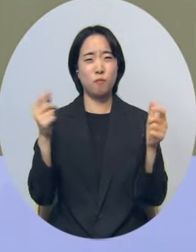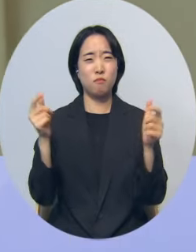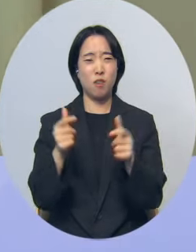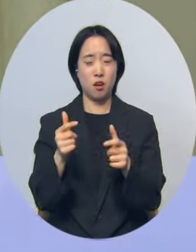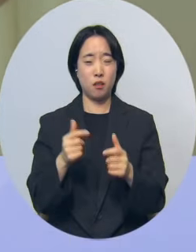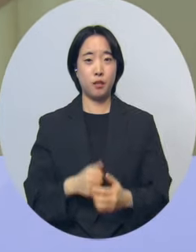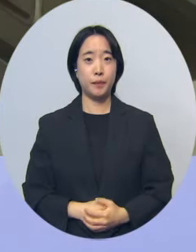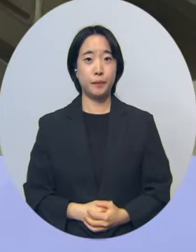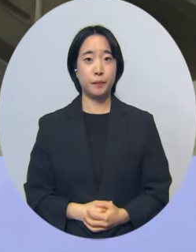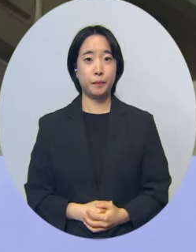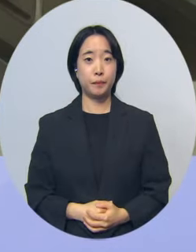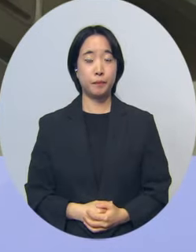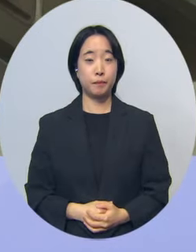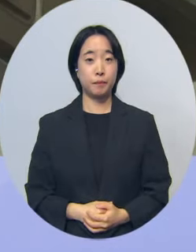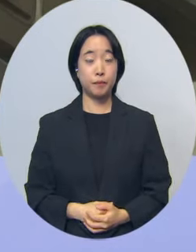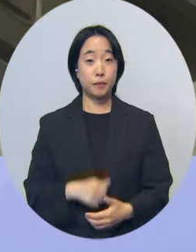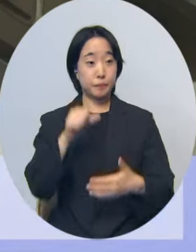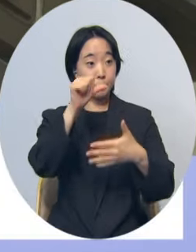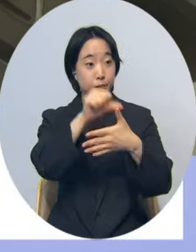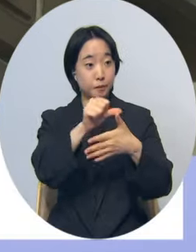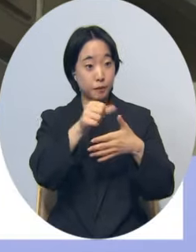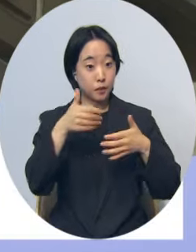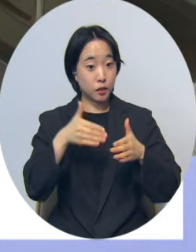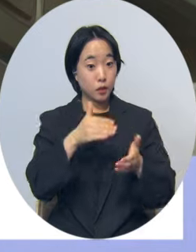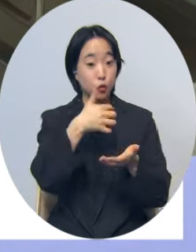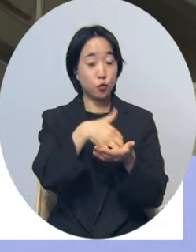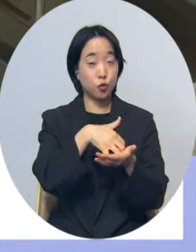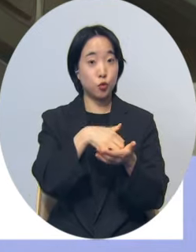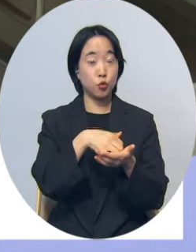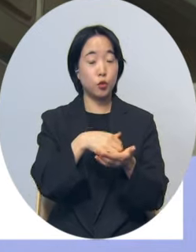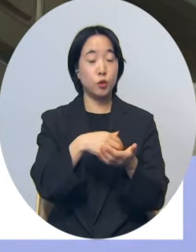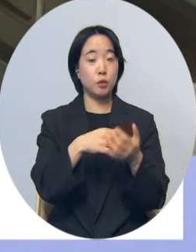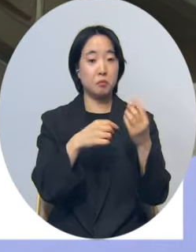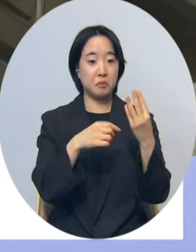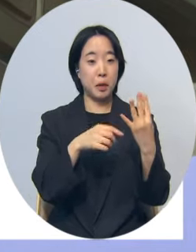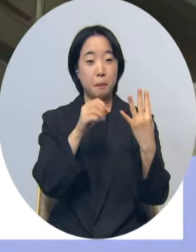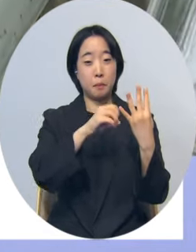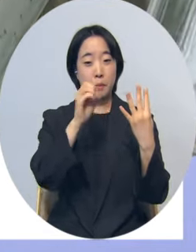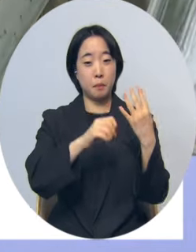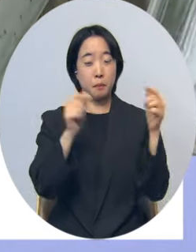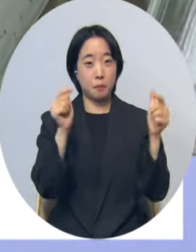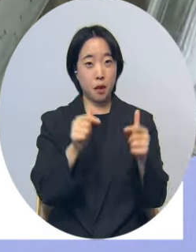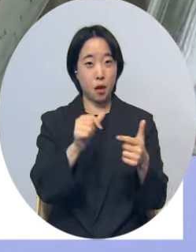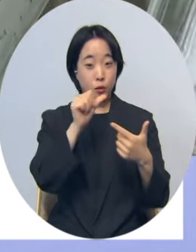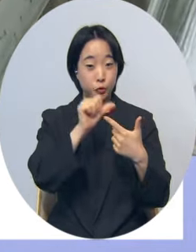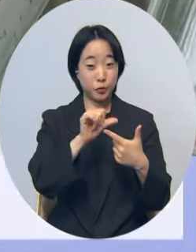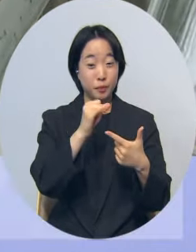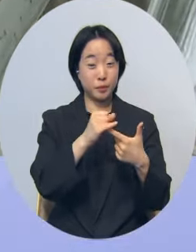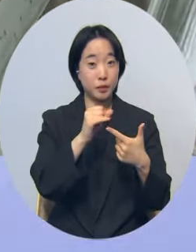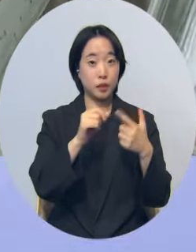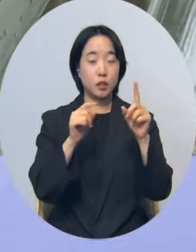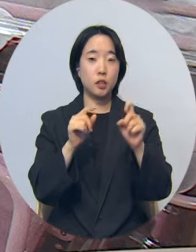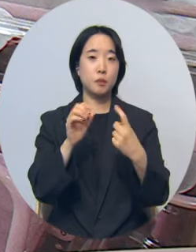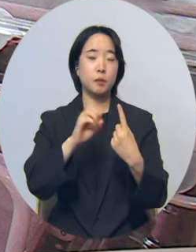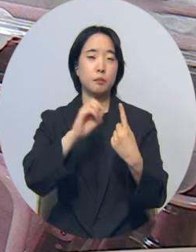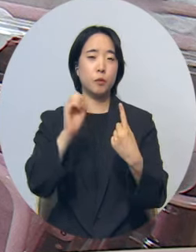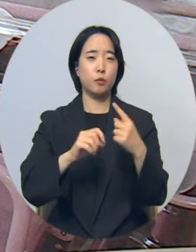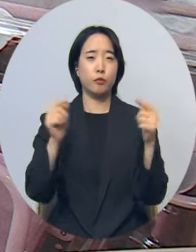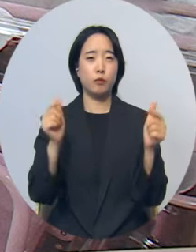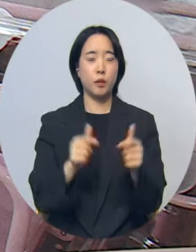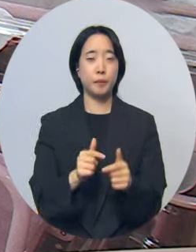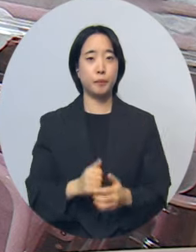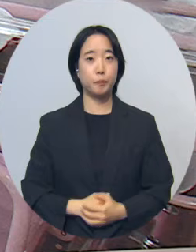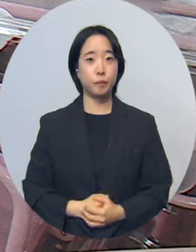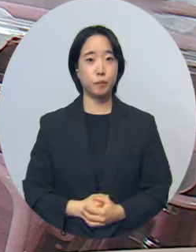기록했습니다. 첫째 아는 전년보다 6,600명 줄었고 둘째 아는 9,600명 감소했습니다. 반면